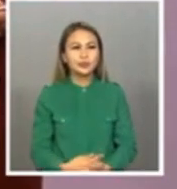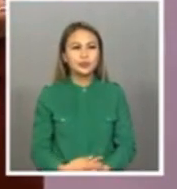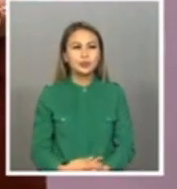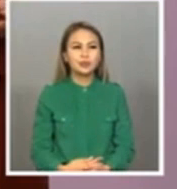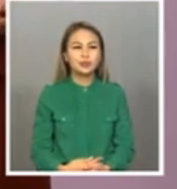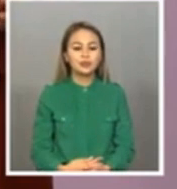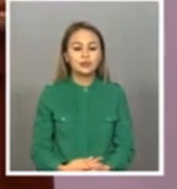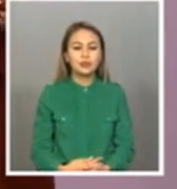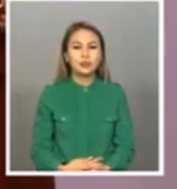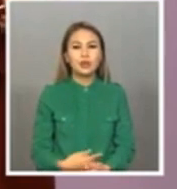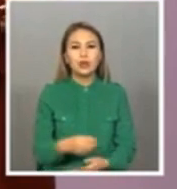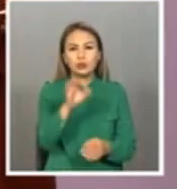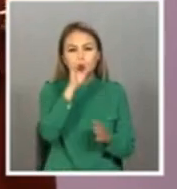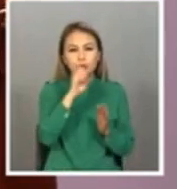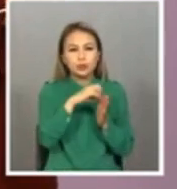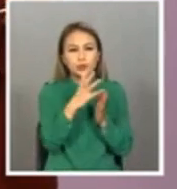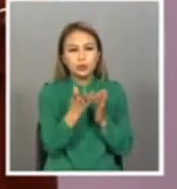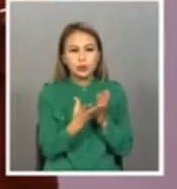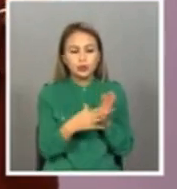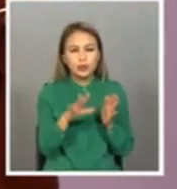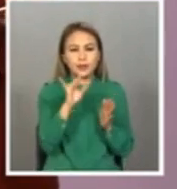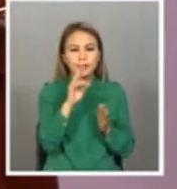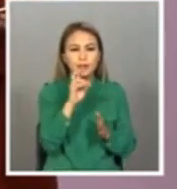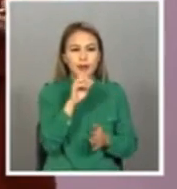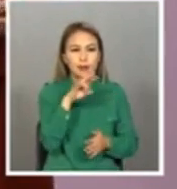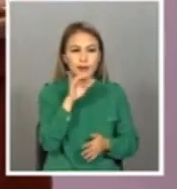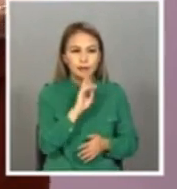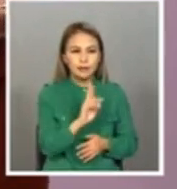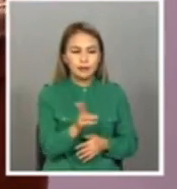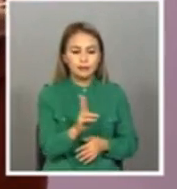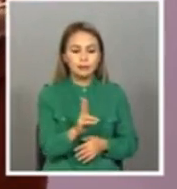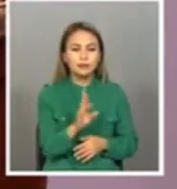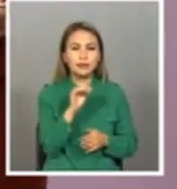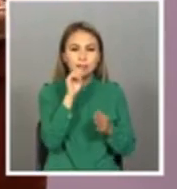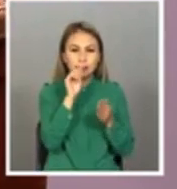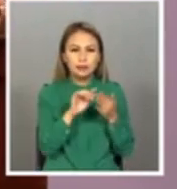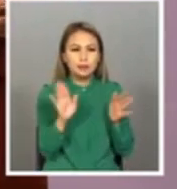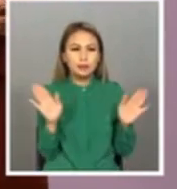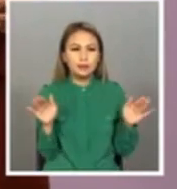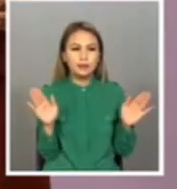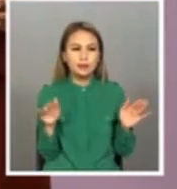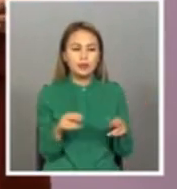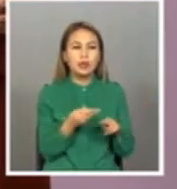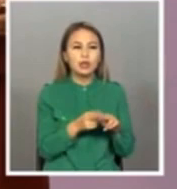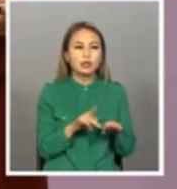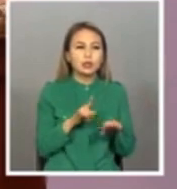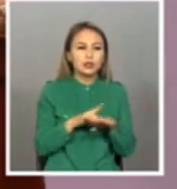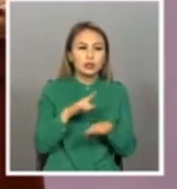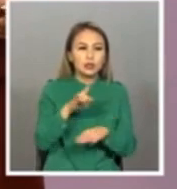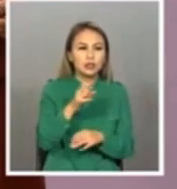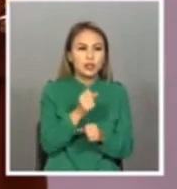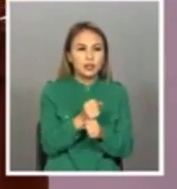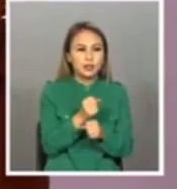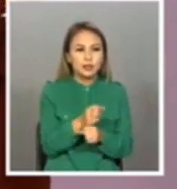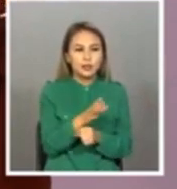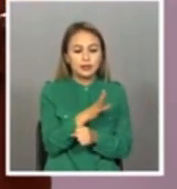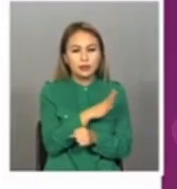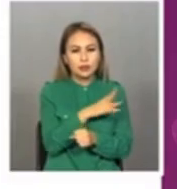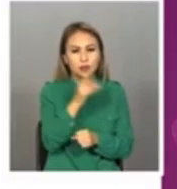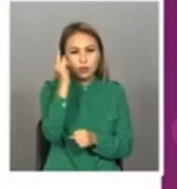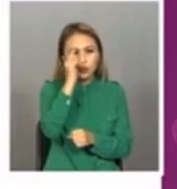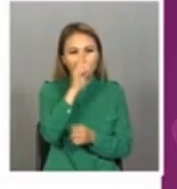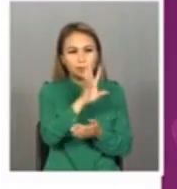Ұзын құйрық инелік, инелікке тимелік. Тігішақты жасадық, инеліктен